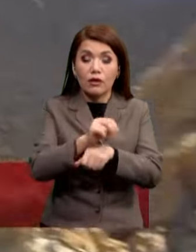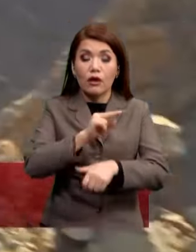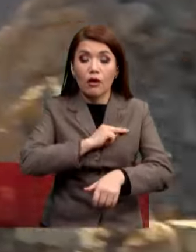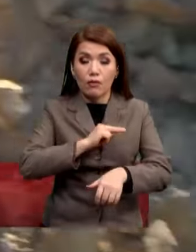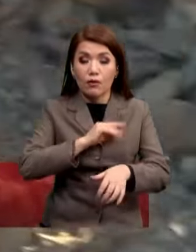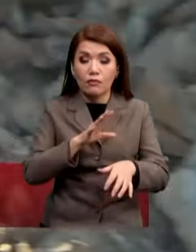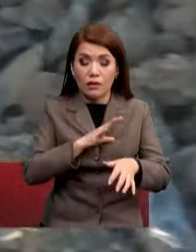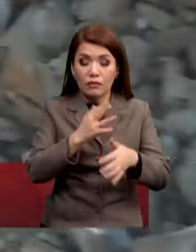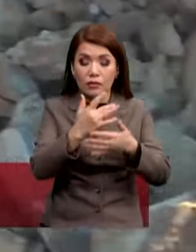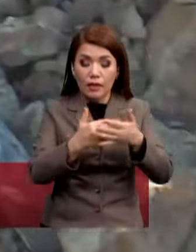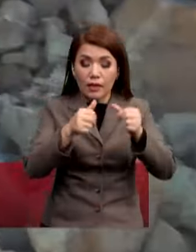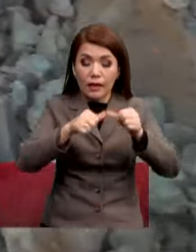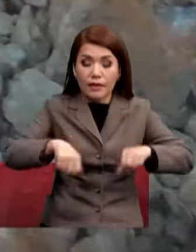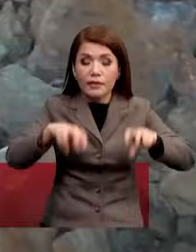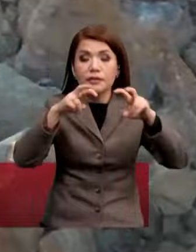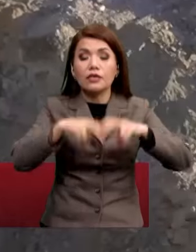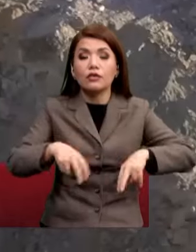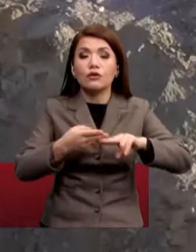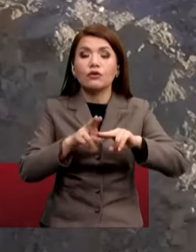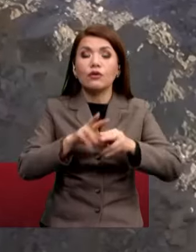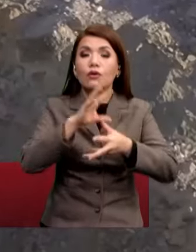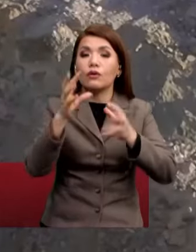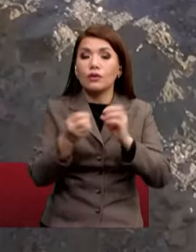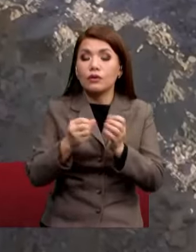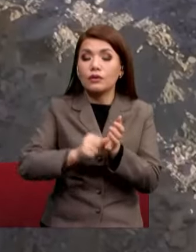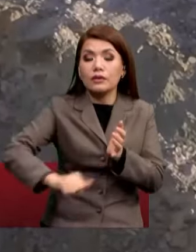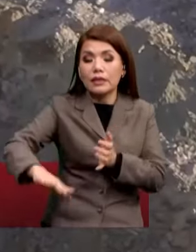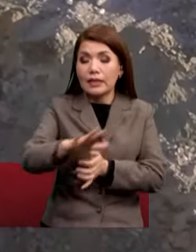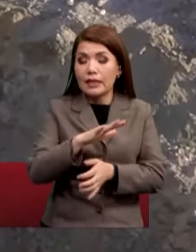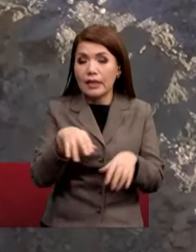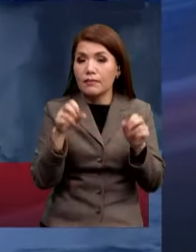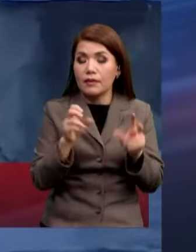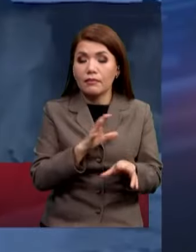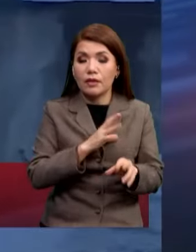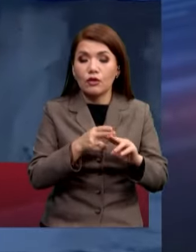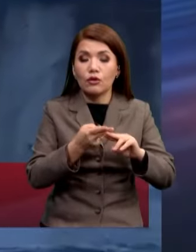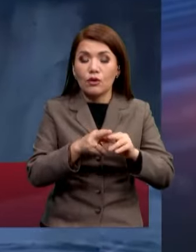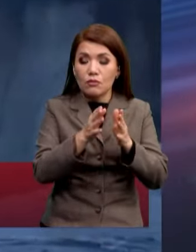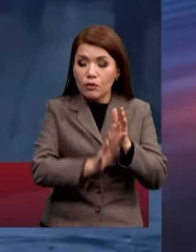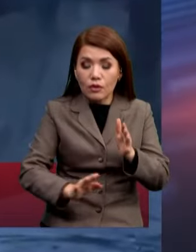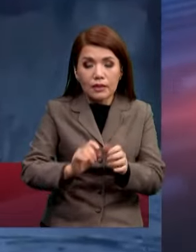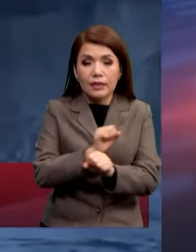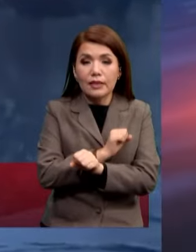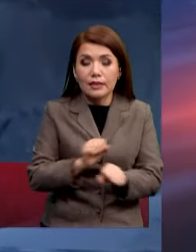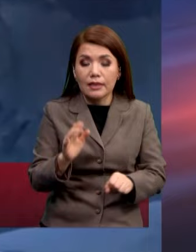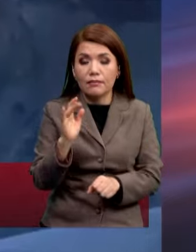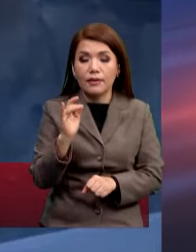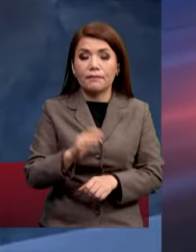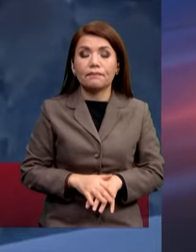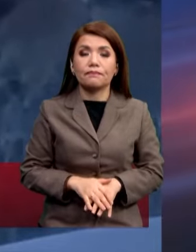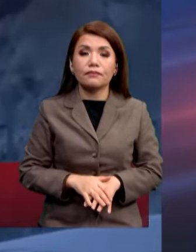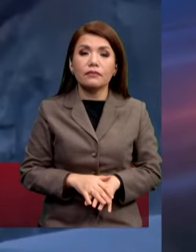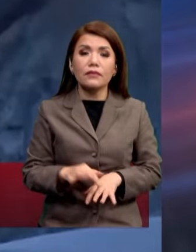было проведено несколько комиссий, по результатам которых участок был безопасен и обрушиться не должен был. Проекты